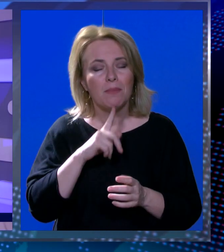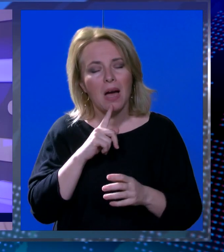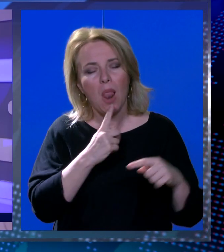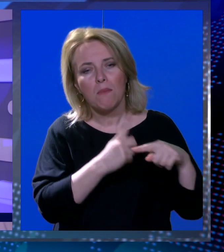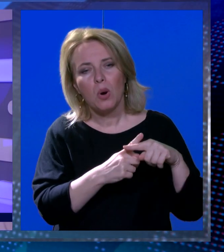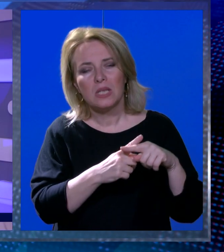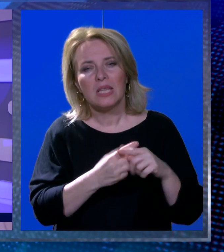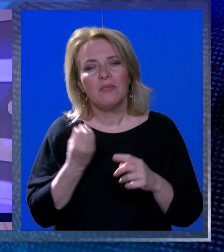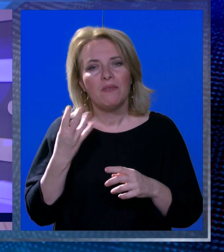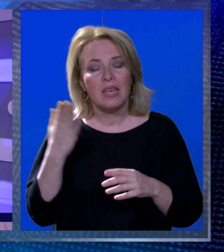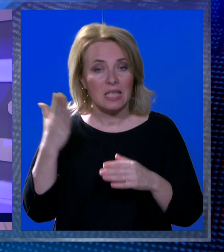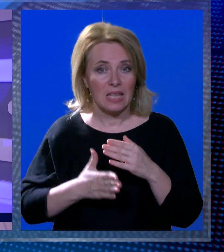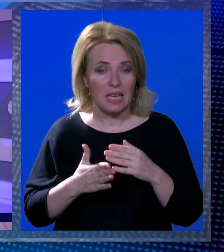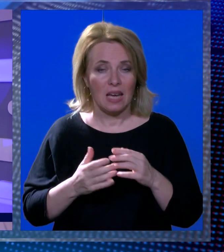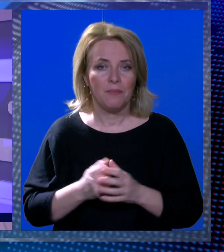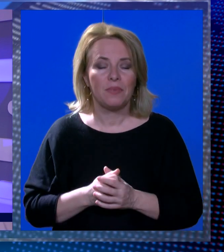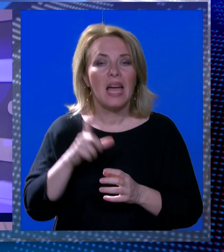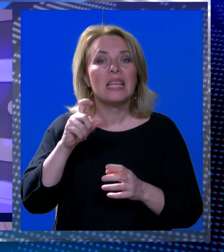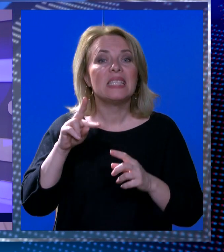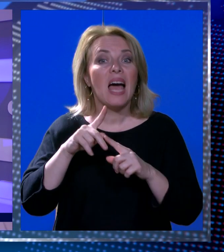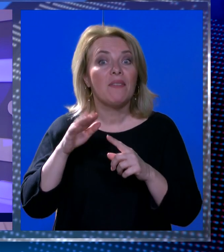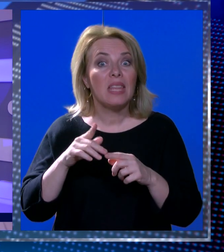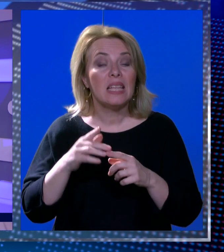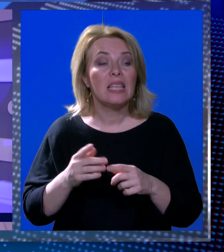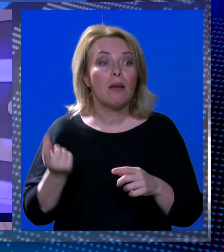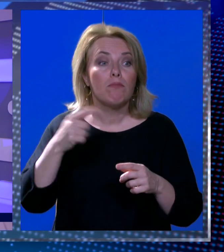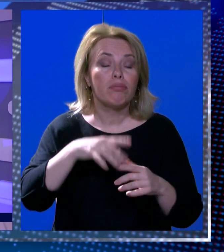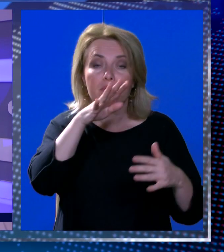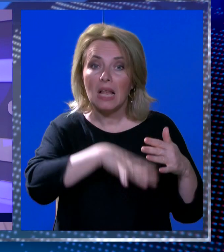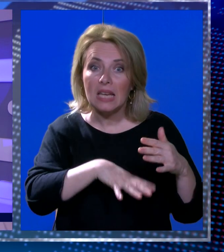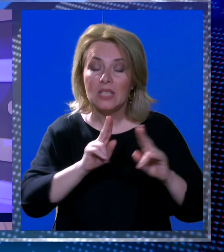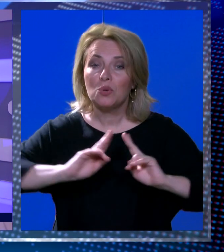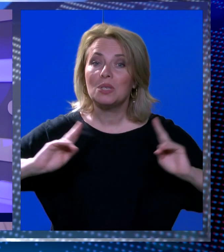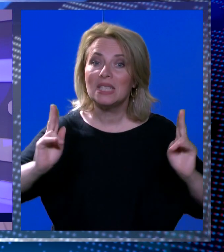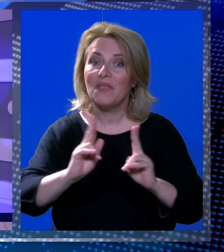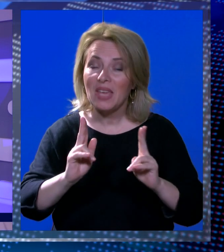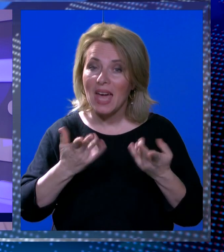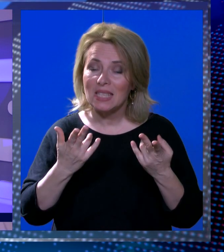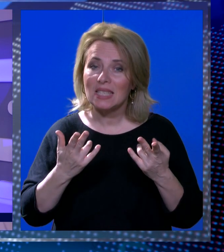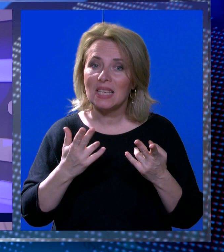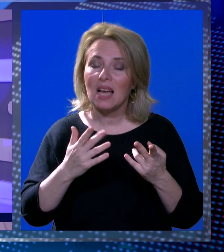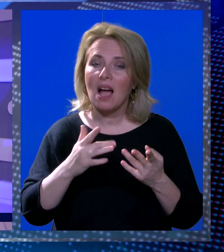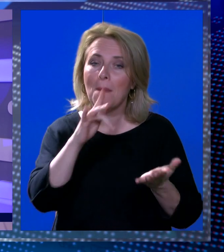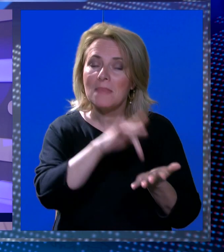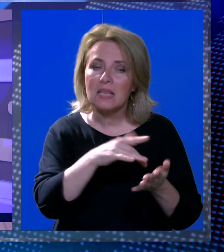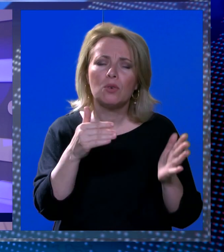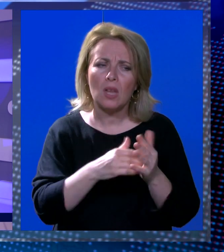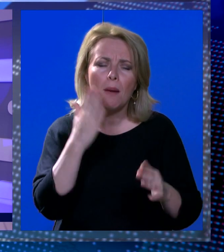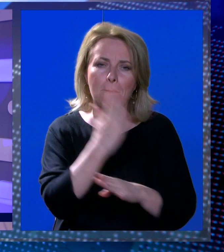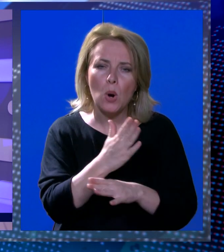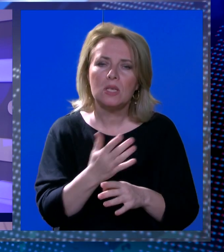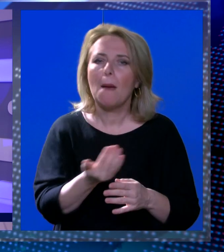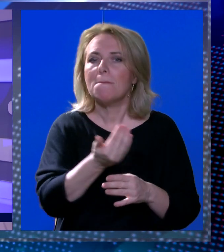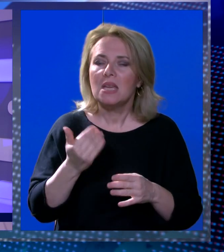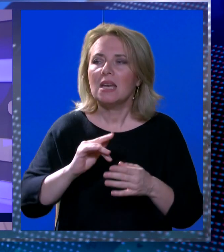Malo pozitivnih vijesti za pred kraj. Cavtat se našao na listi svjetskih odredišta koja se moraju posjetiti prije nego ih svi otkriju. I